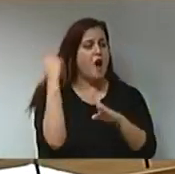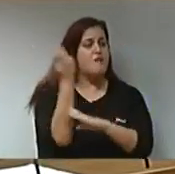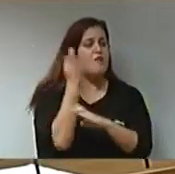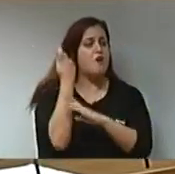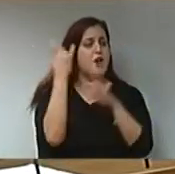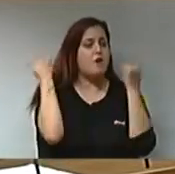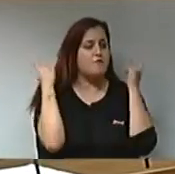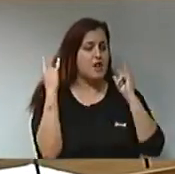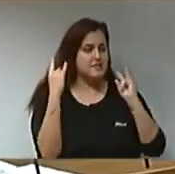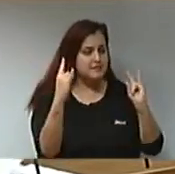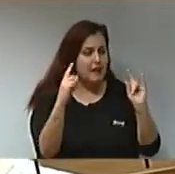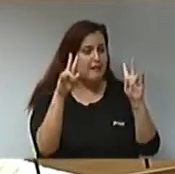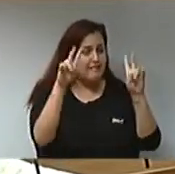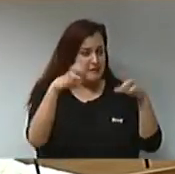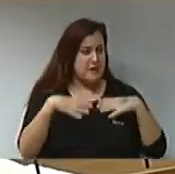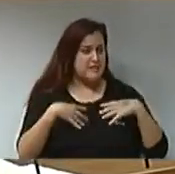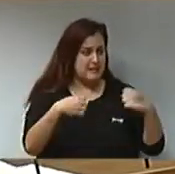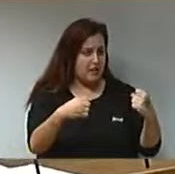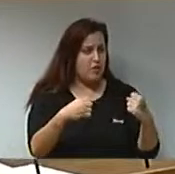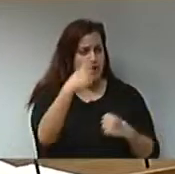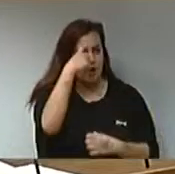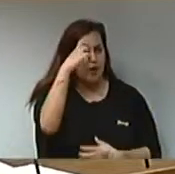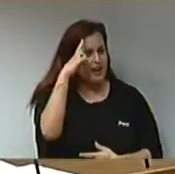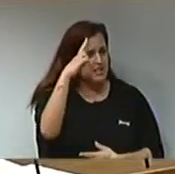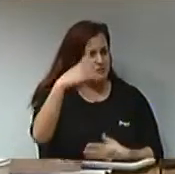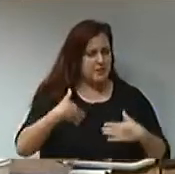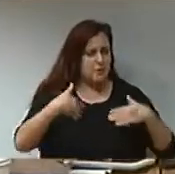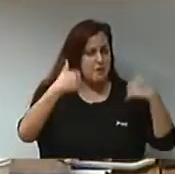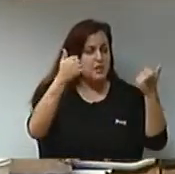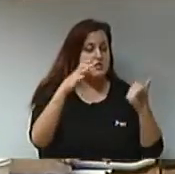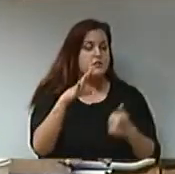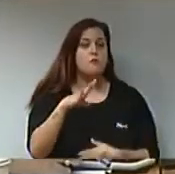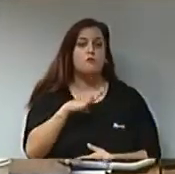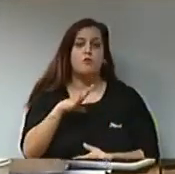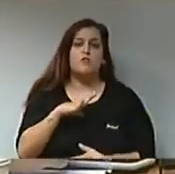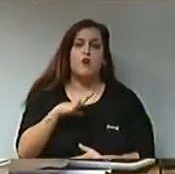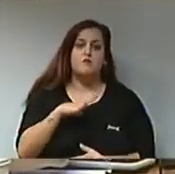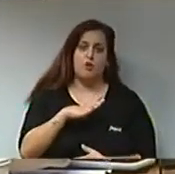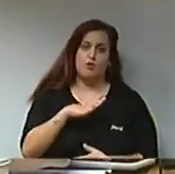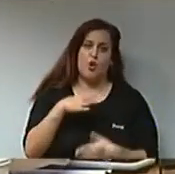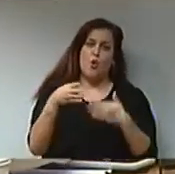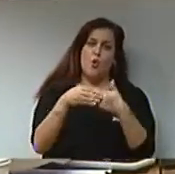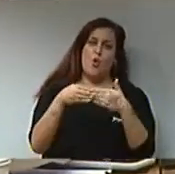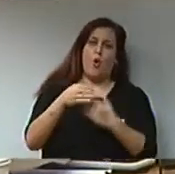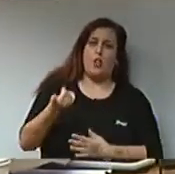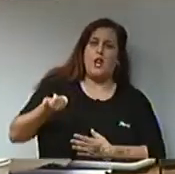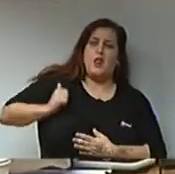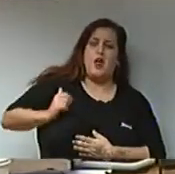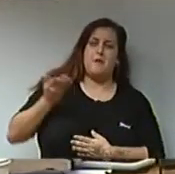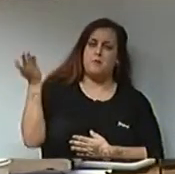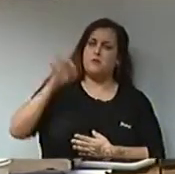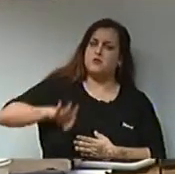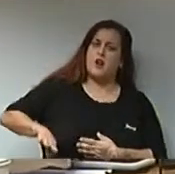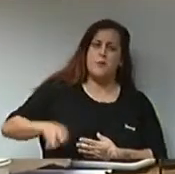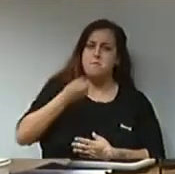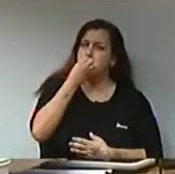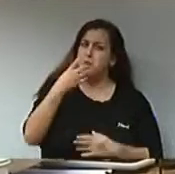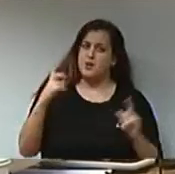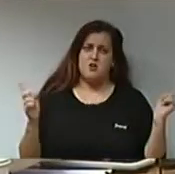també, com als sanitaris, màxim respecte de veritat, i no utilitzi els professionals, perquè no està bé, això de veritat no